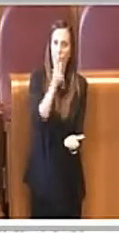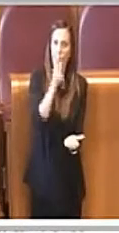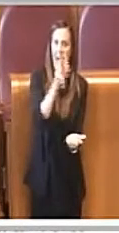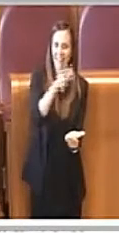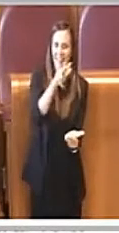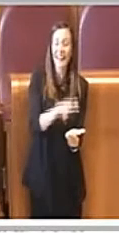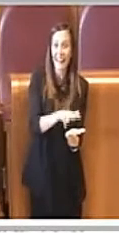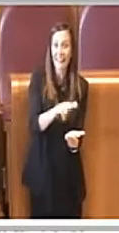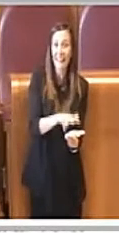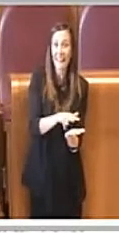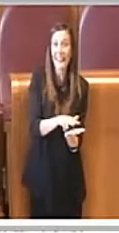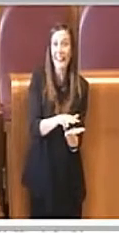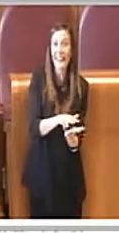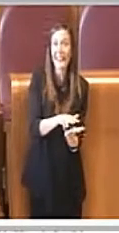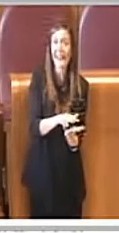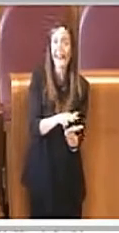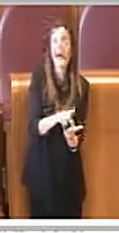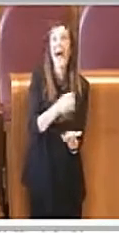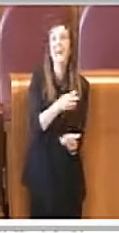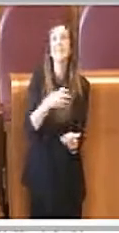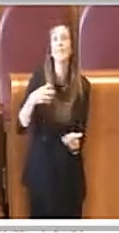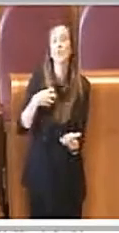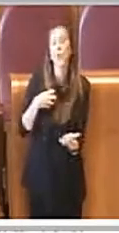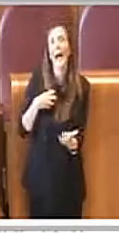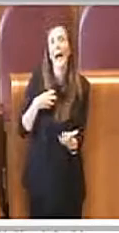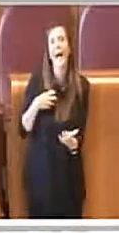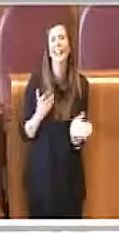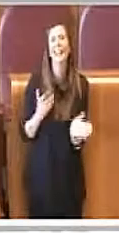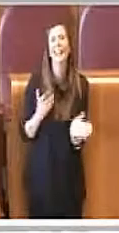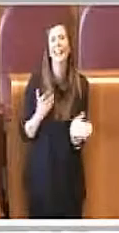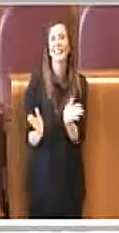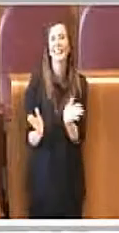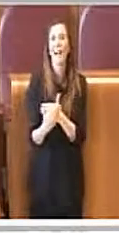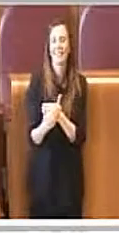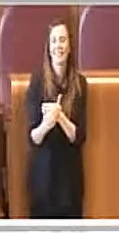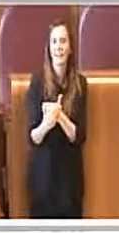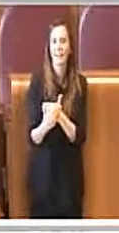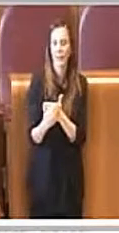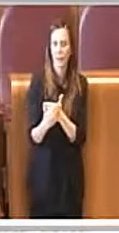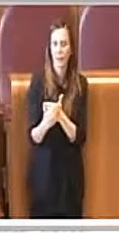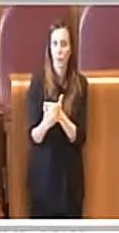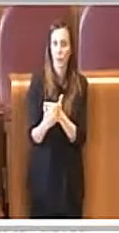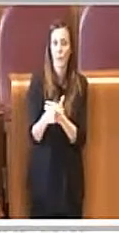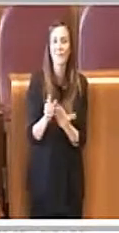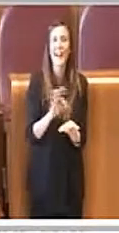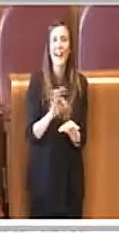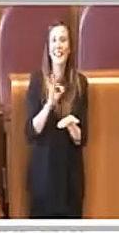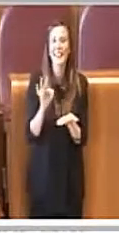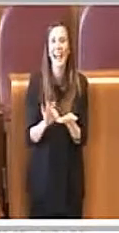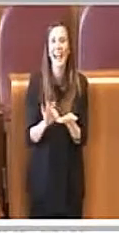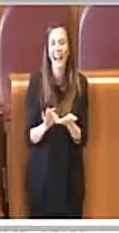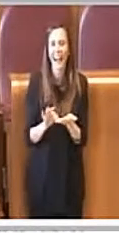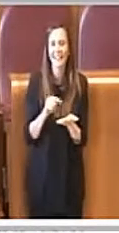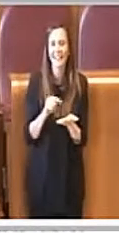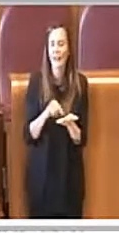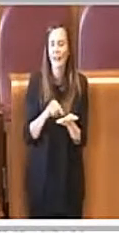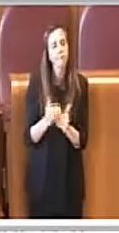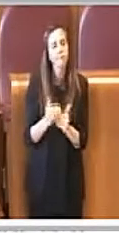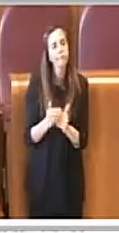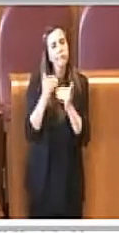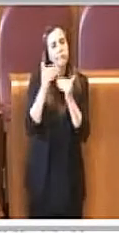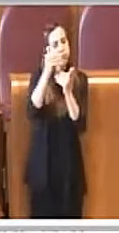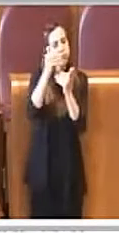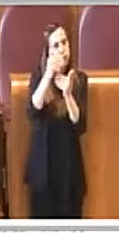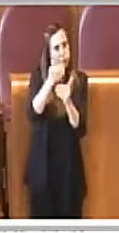formulata dall'assessorato e dal dipartimento. Una data che è stata poi prorogata